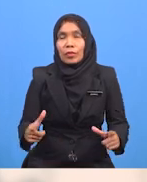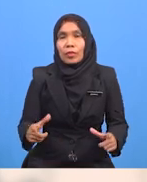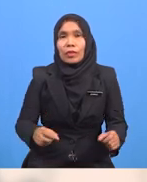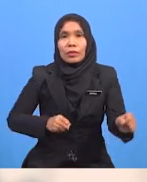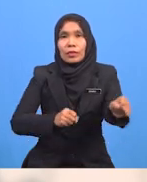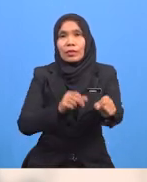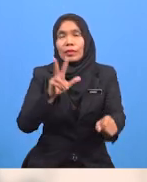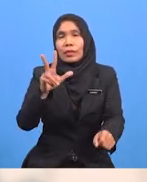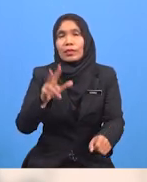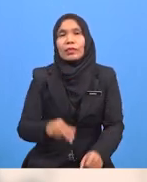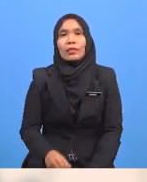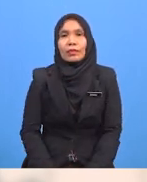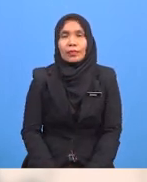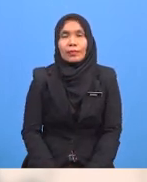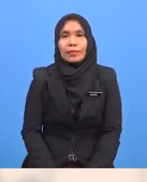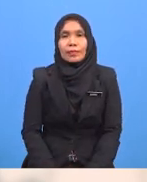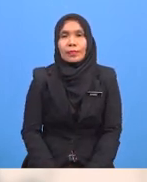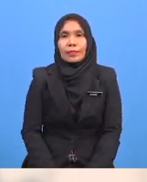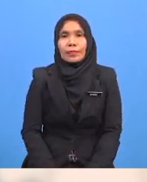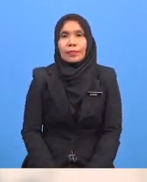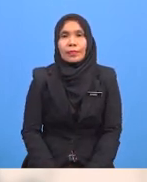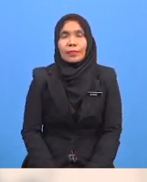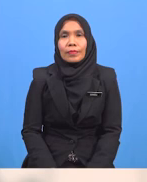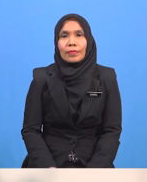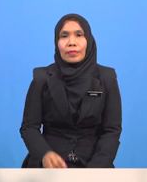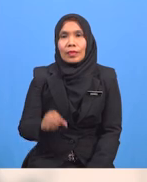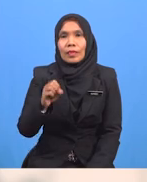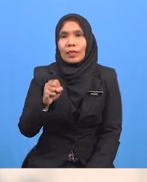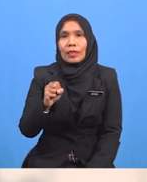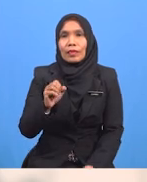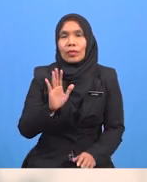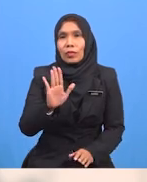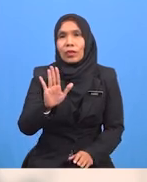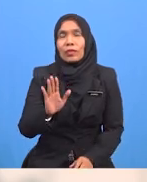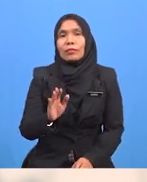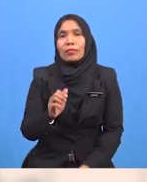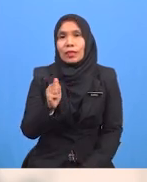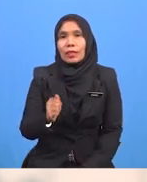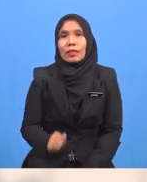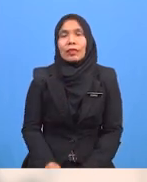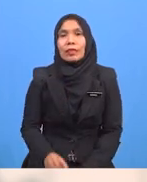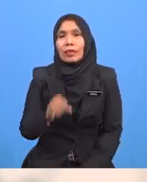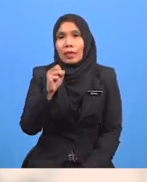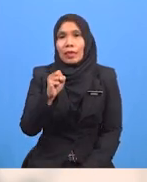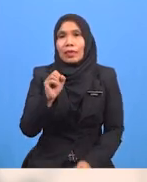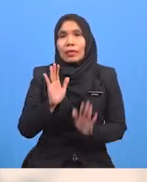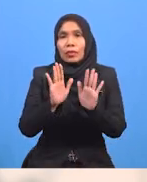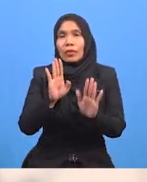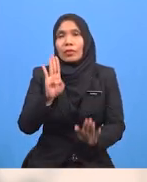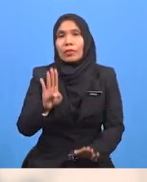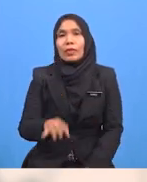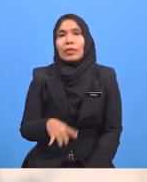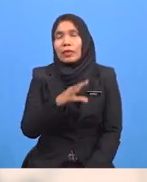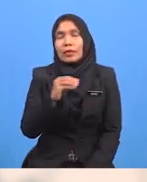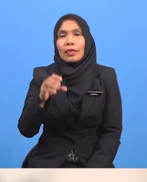puncak puasa2 bagi hasil darat SS3 es0 Abby dan